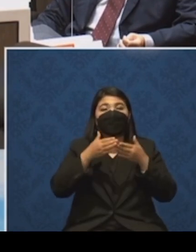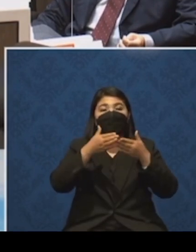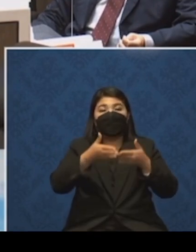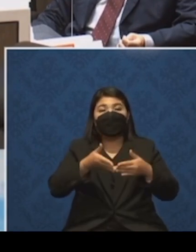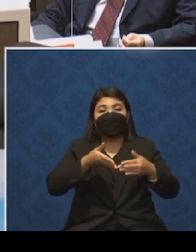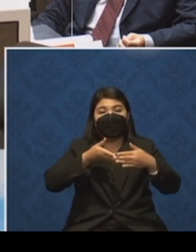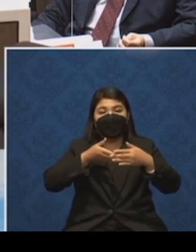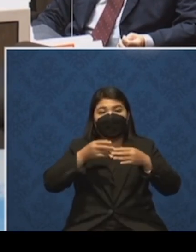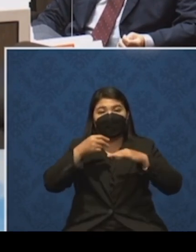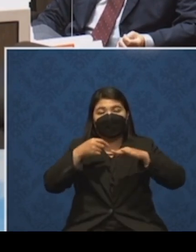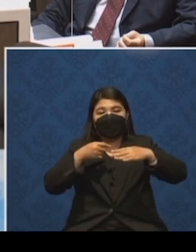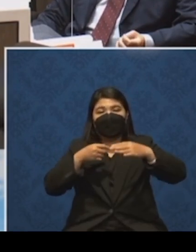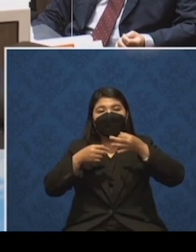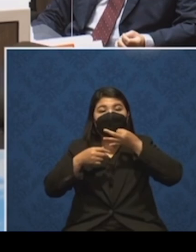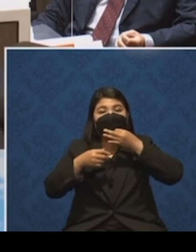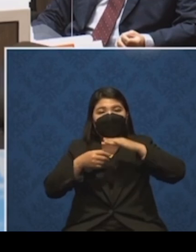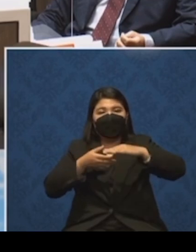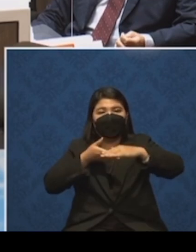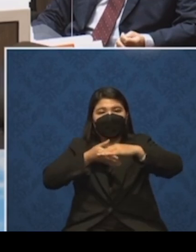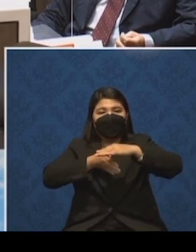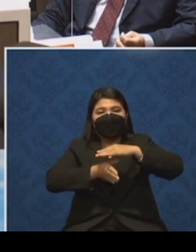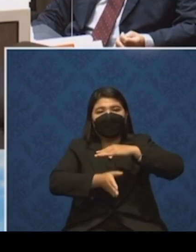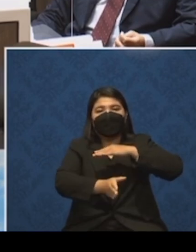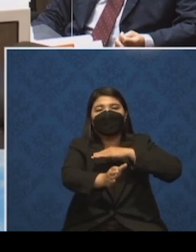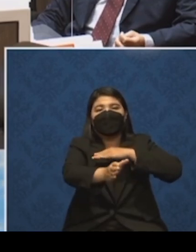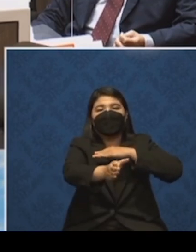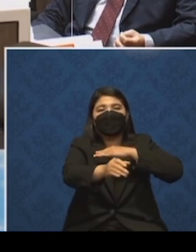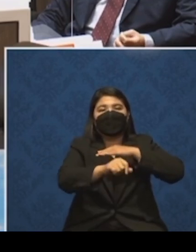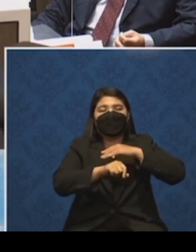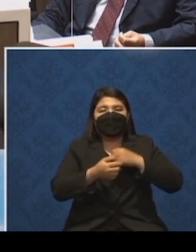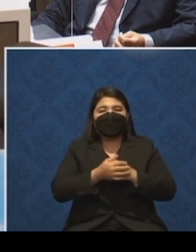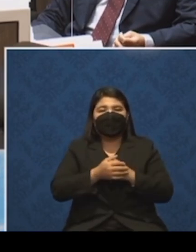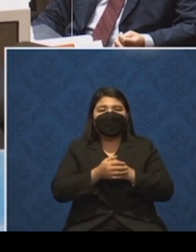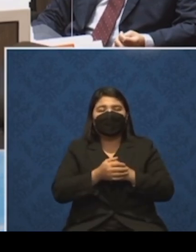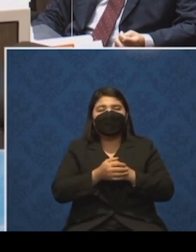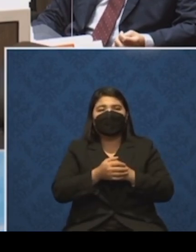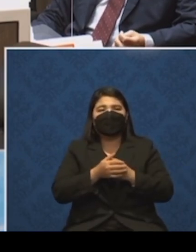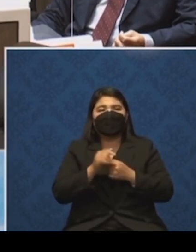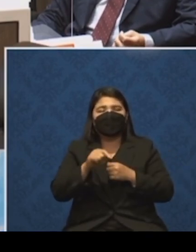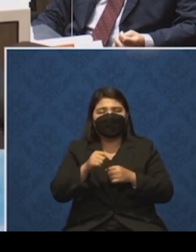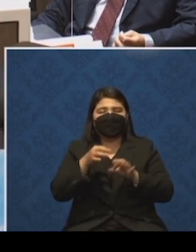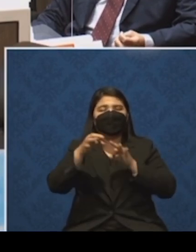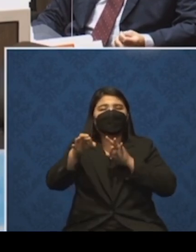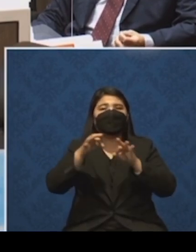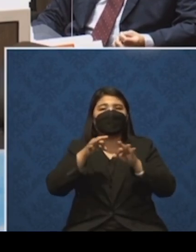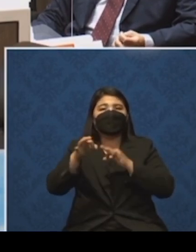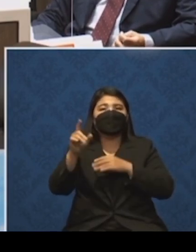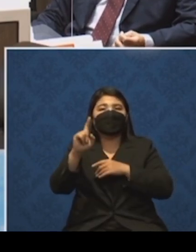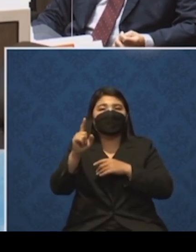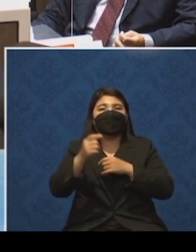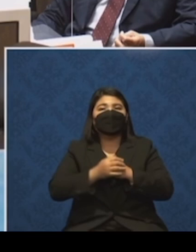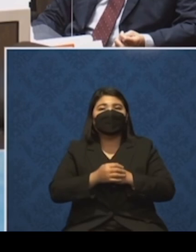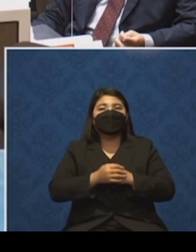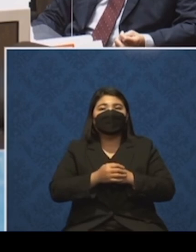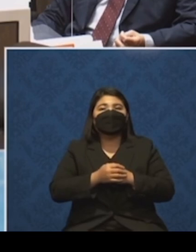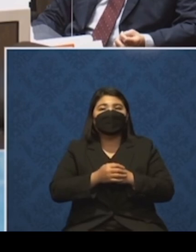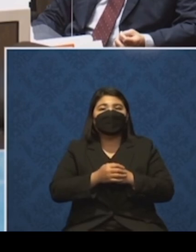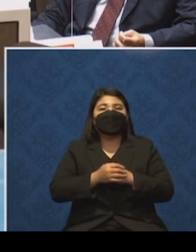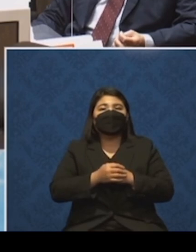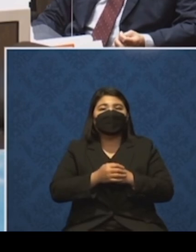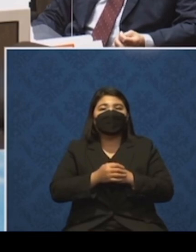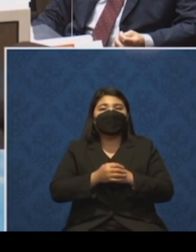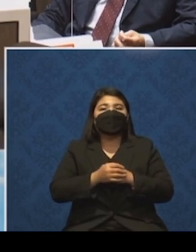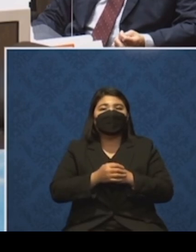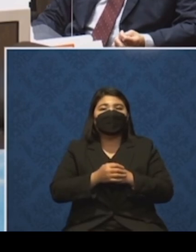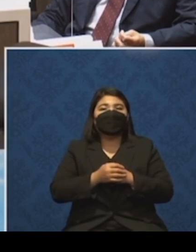กลับเรียนท่านประธานไปอย่างท่านสมาชิกว่าเรียนอีกครั้งหนึ่งว่าท่านสมาชิกอีกครั้งหนึ่งว่าเรื่อง